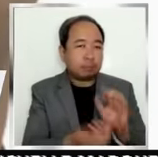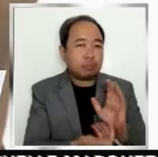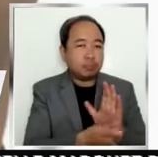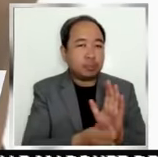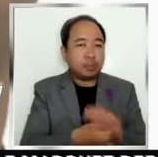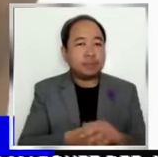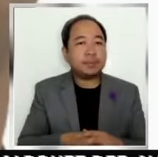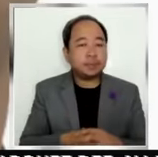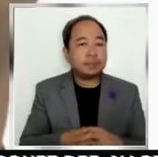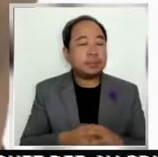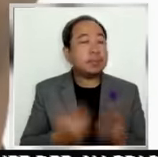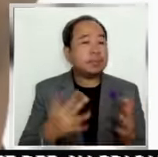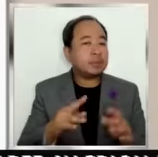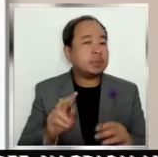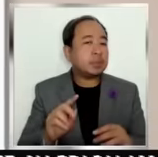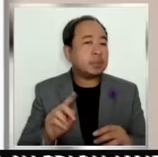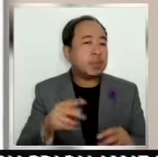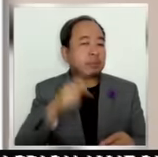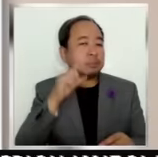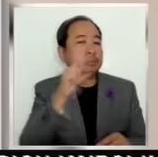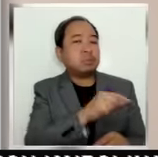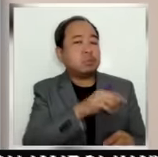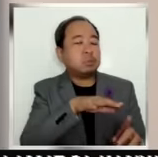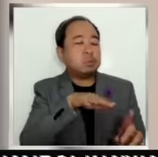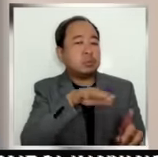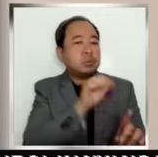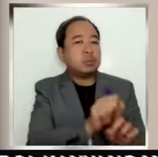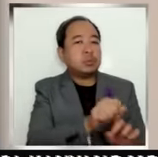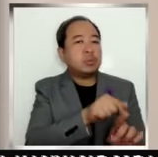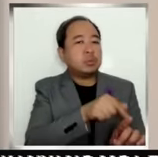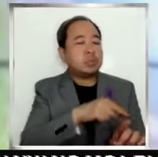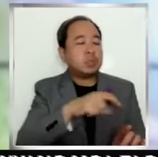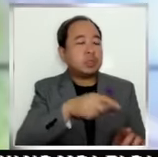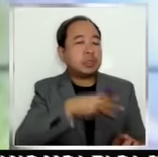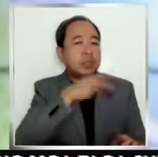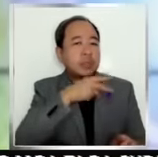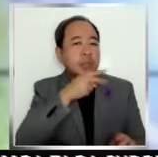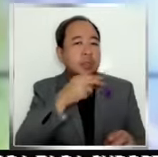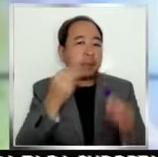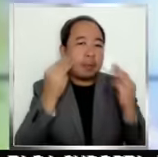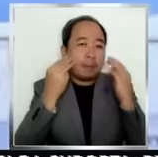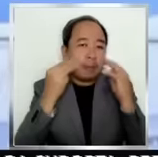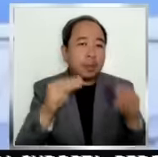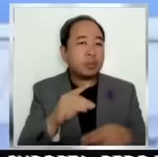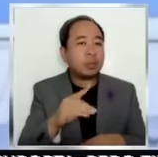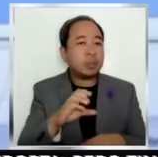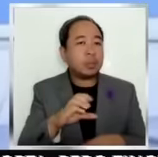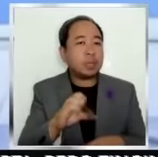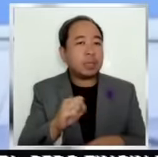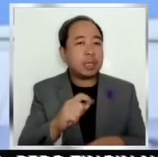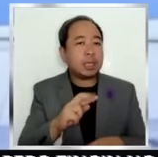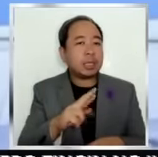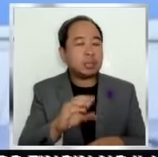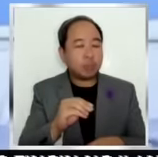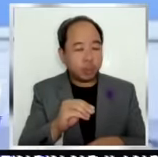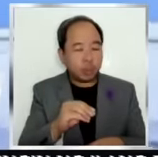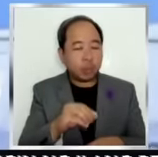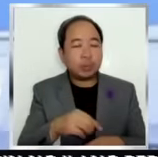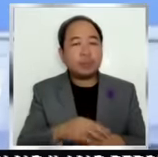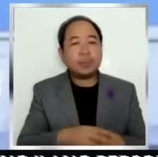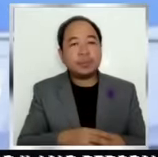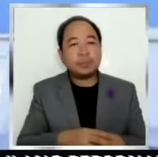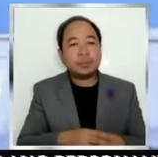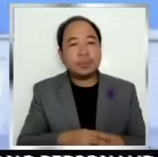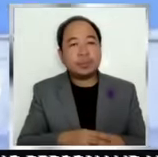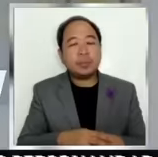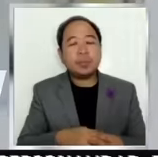kidnapping at serious illegal detention ang suspect na si Mayor Alan De Castro at tatlong iba pa patuloy pa ring pinaghahanap ang sasakyan